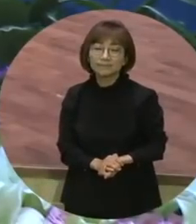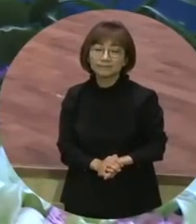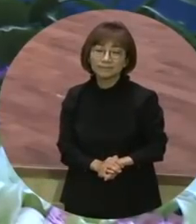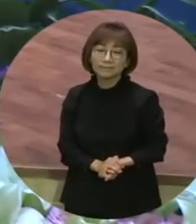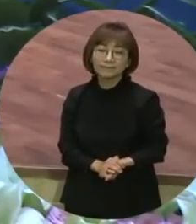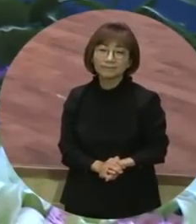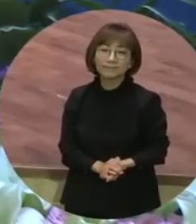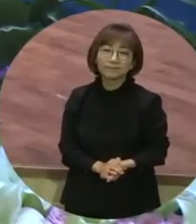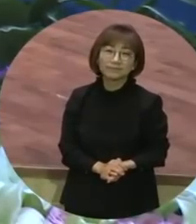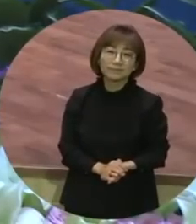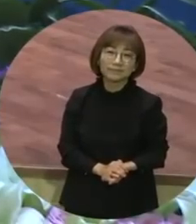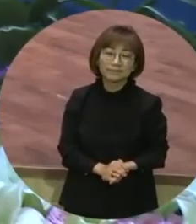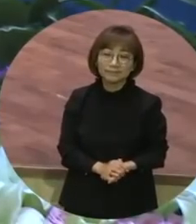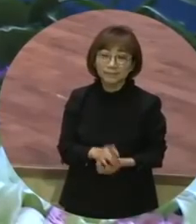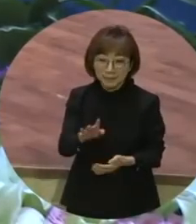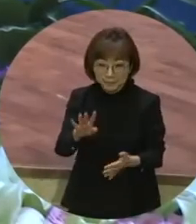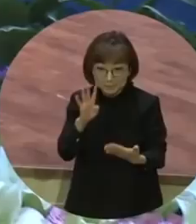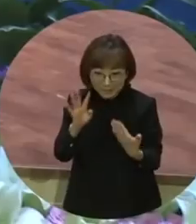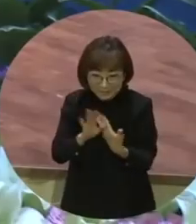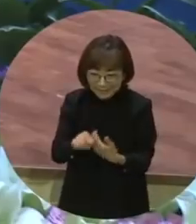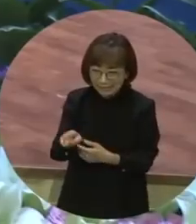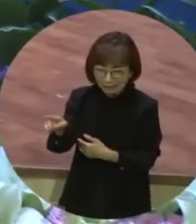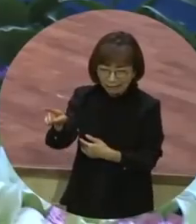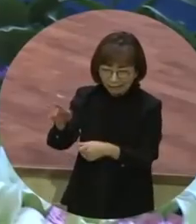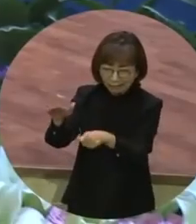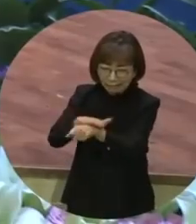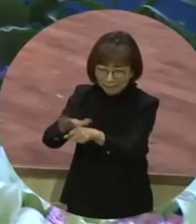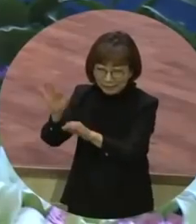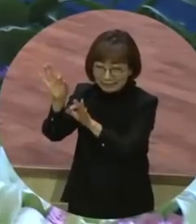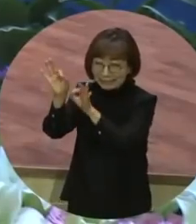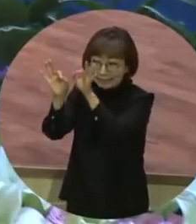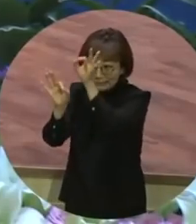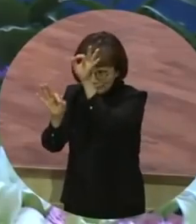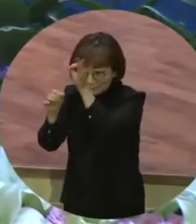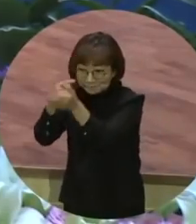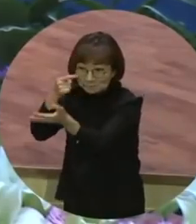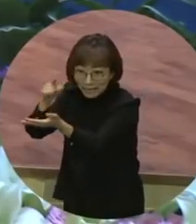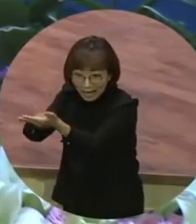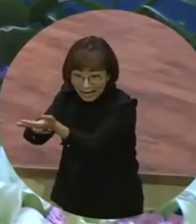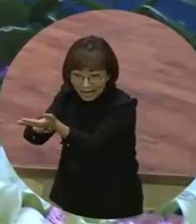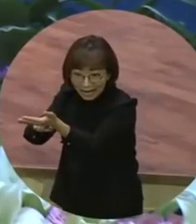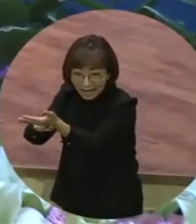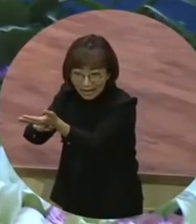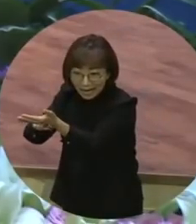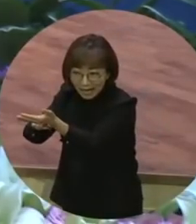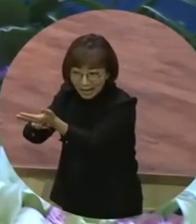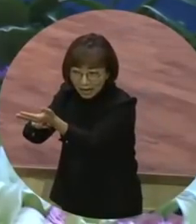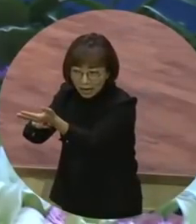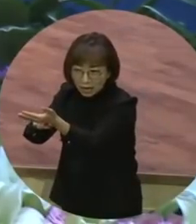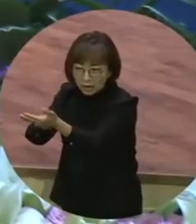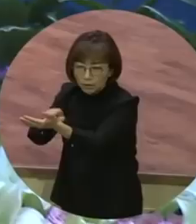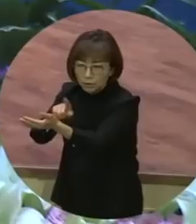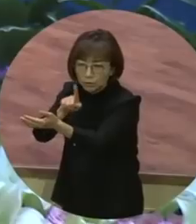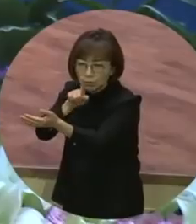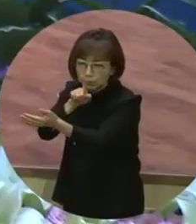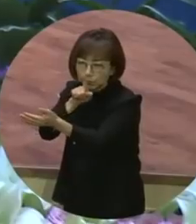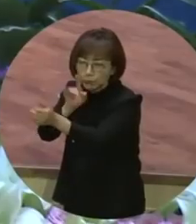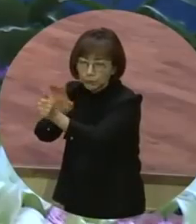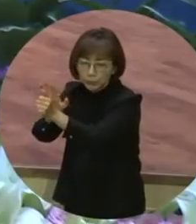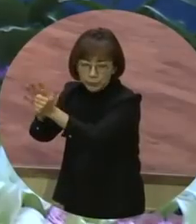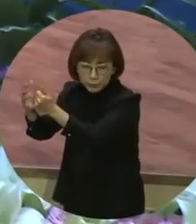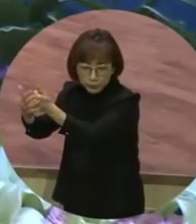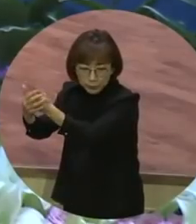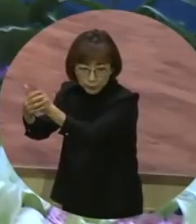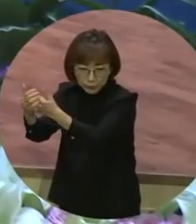우리 눈에 상대방의 결점 보이게 되면요, 그래서 옮기는 것이 아니라 어떻게 돼요? 오히려 기도 속으로 들어가야 돼요.